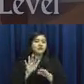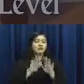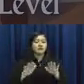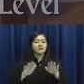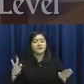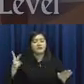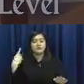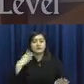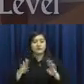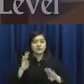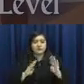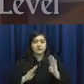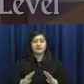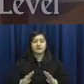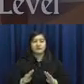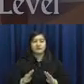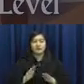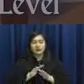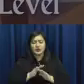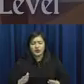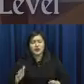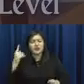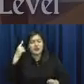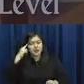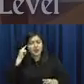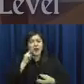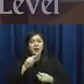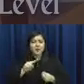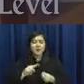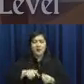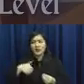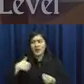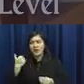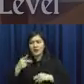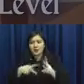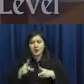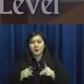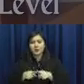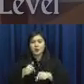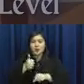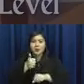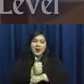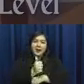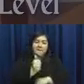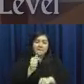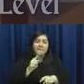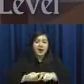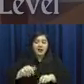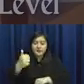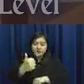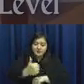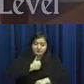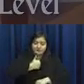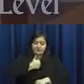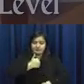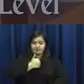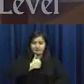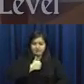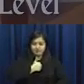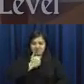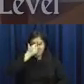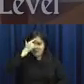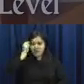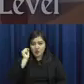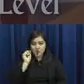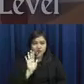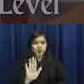kung kanino nagkaproblema yung anak mo, hindi sa may nagkulang sa pamilya mo, ikaw, wala yung presensya ng authority mo sa tahanan mo,